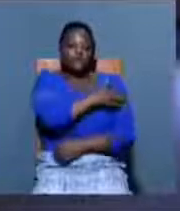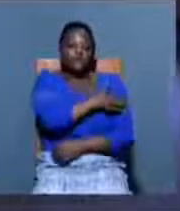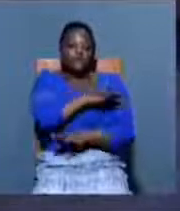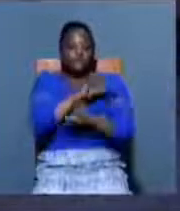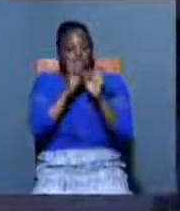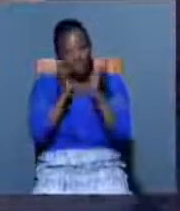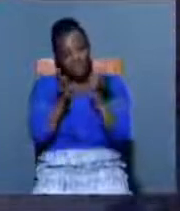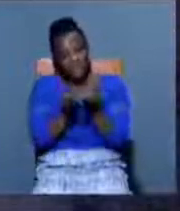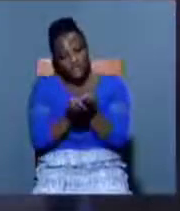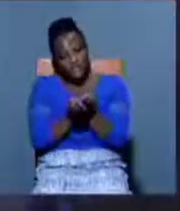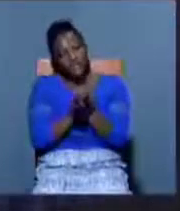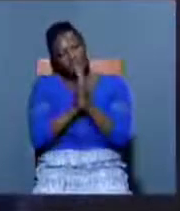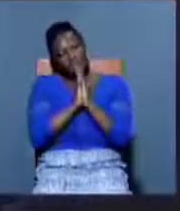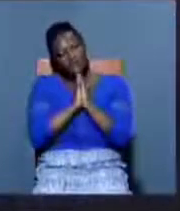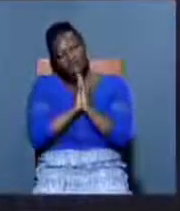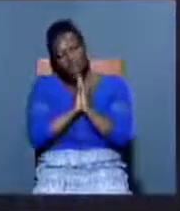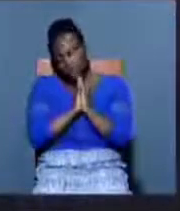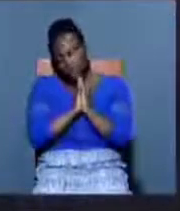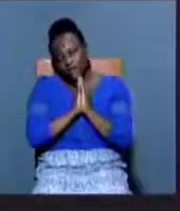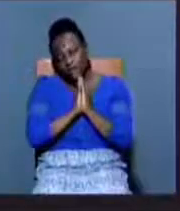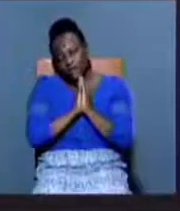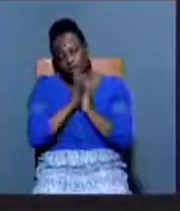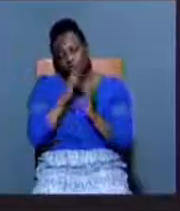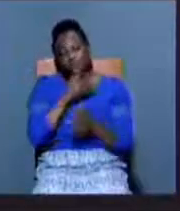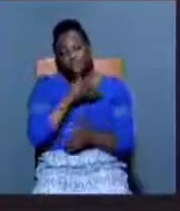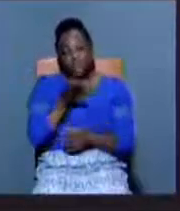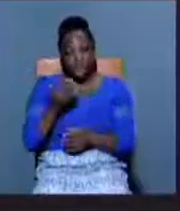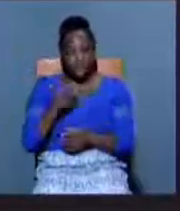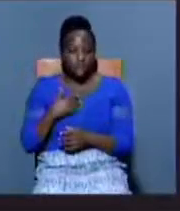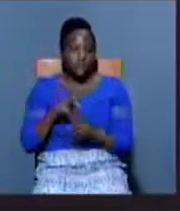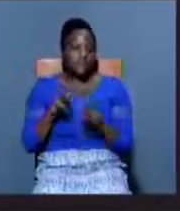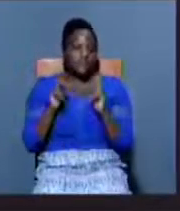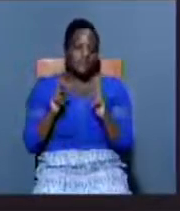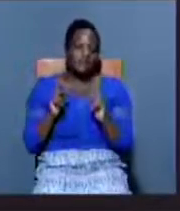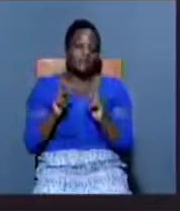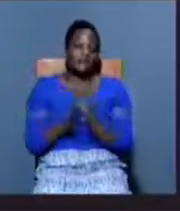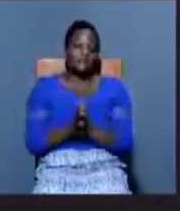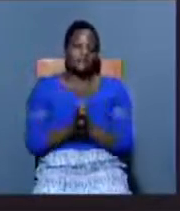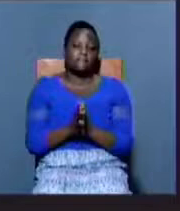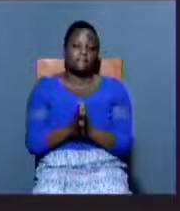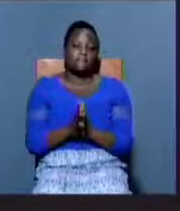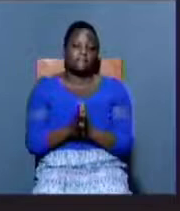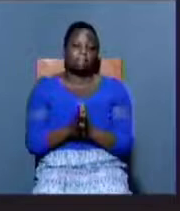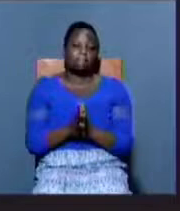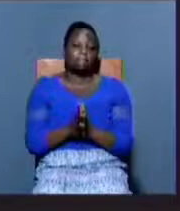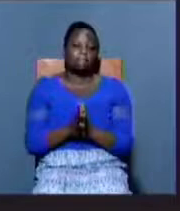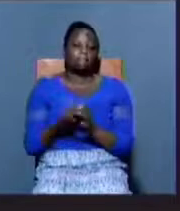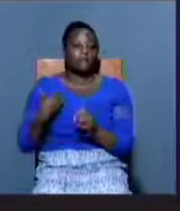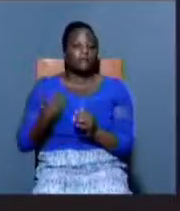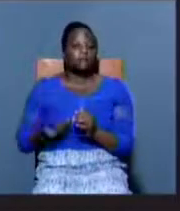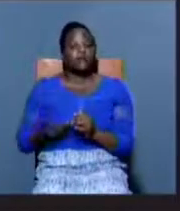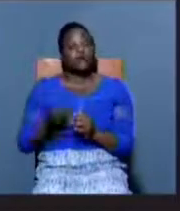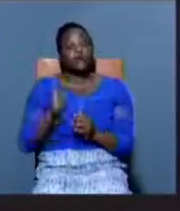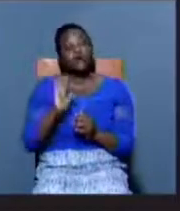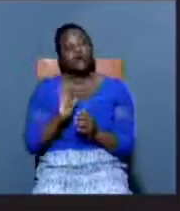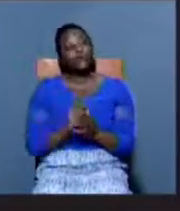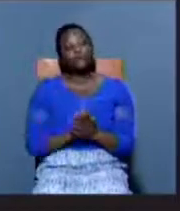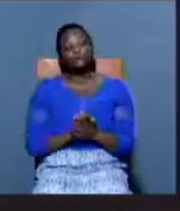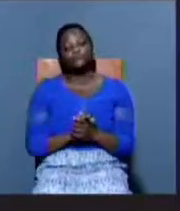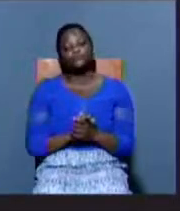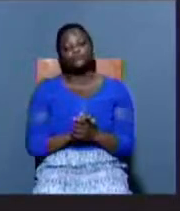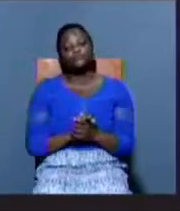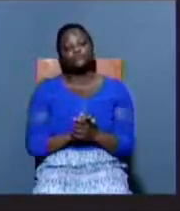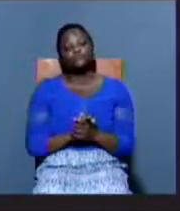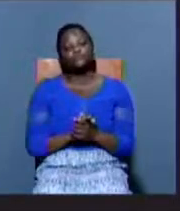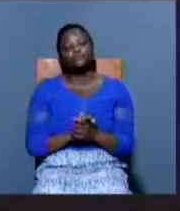Niwaombe wanaume wenzangu, hata kama mkeo, si sentence, si kama mtaielewa, naomba muielewe